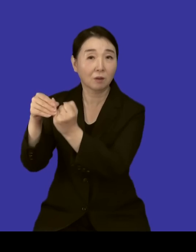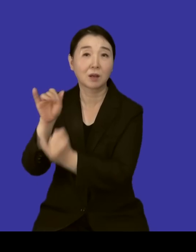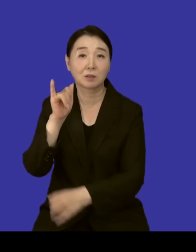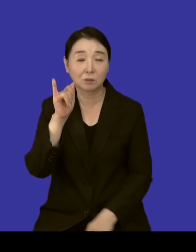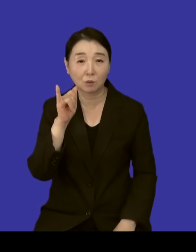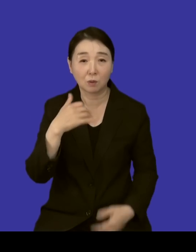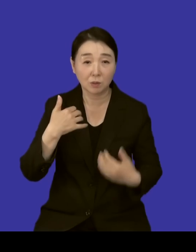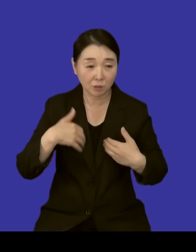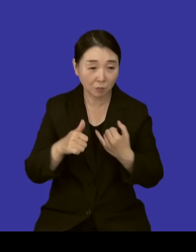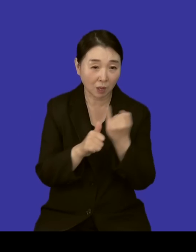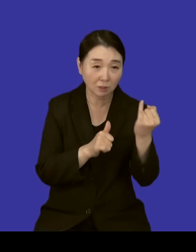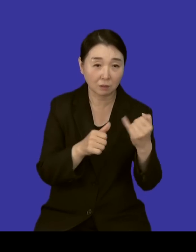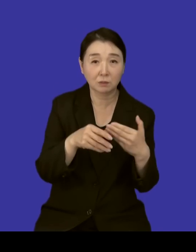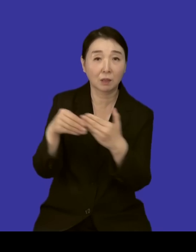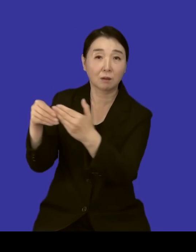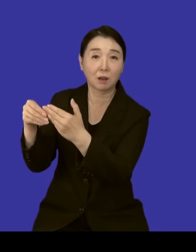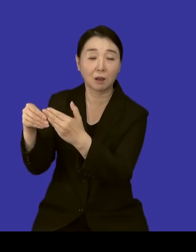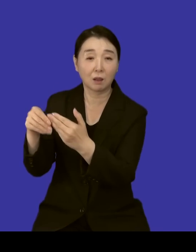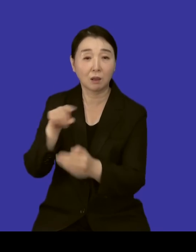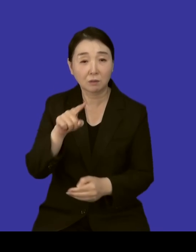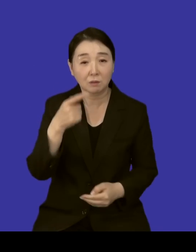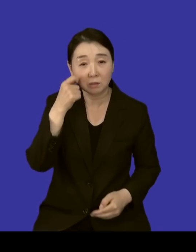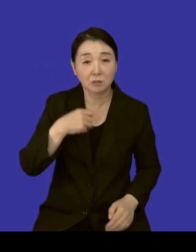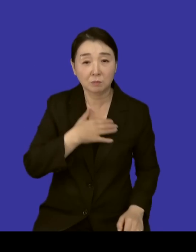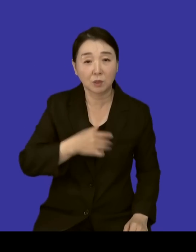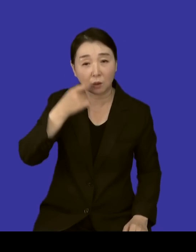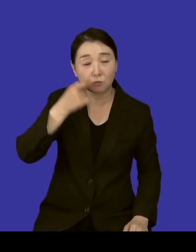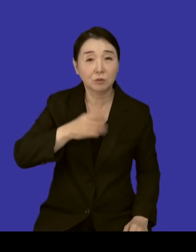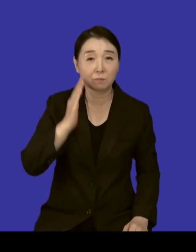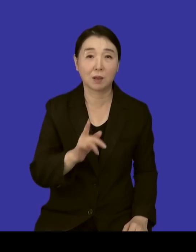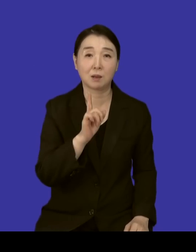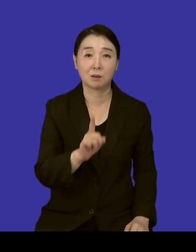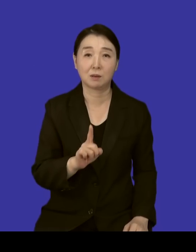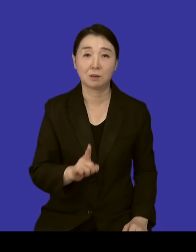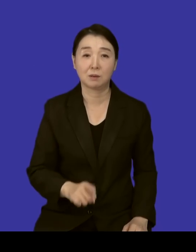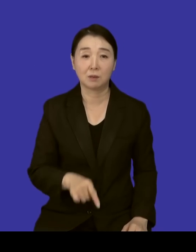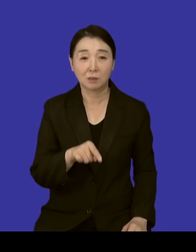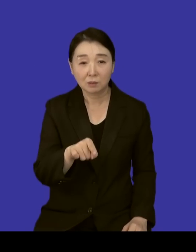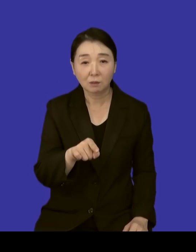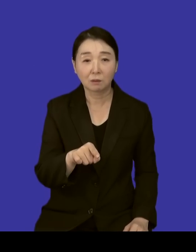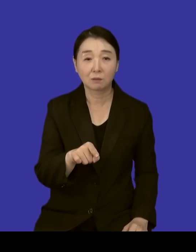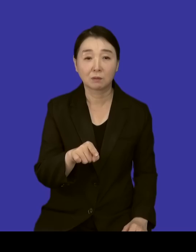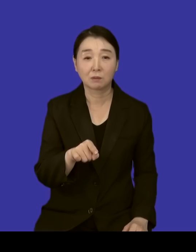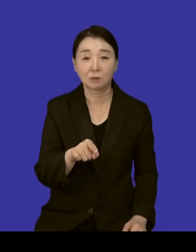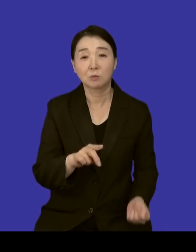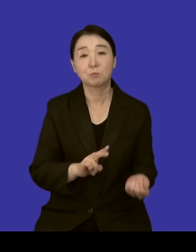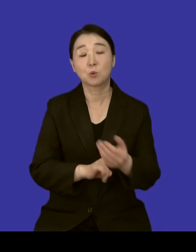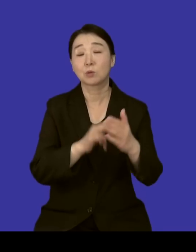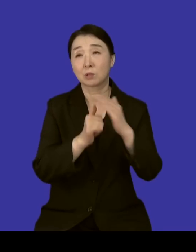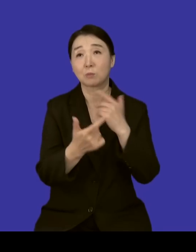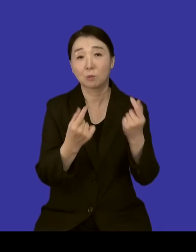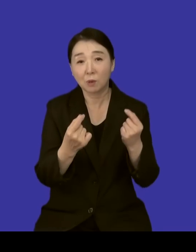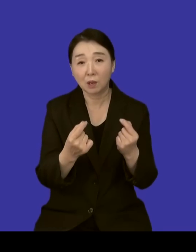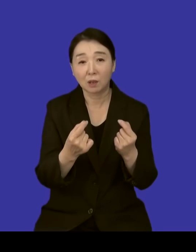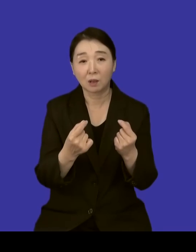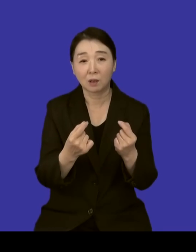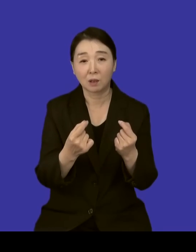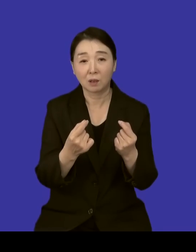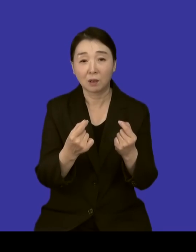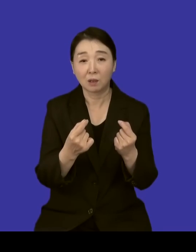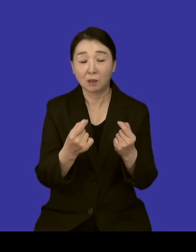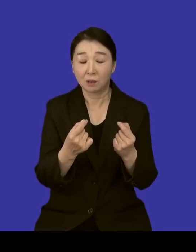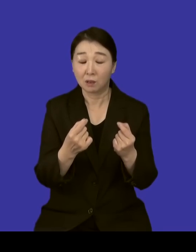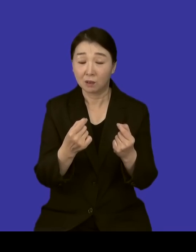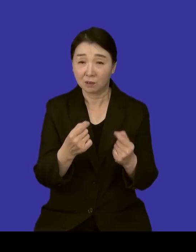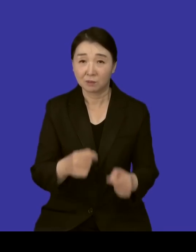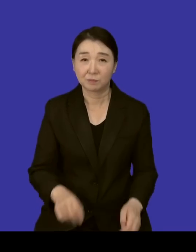기뻐하는 아내를 데려갔는데 넌 슬퍼하거나 울거나 하지 말래. 너는 표징의 선지자래요. 에스겔 말씀이 다 위로를 주셨네요.